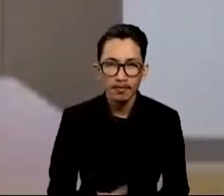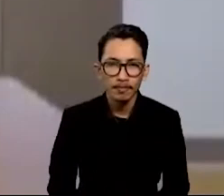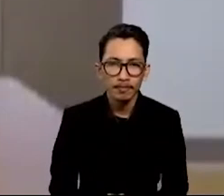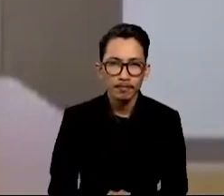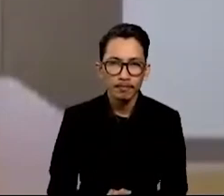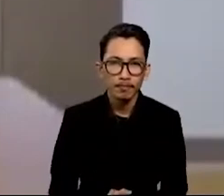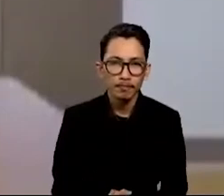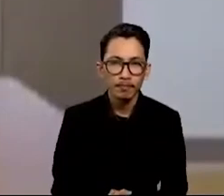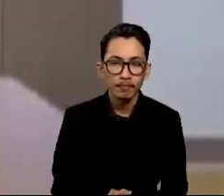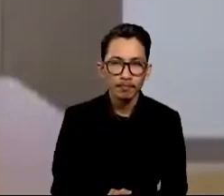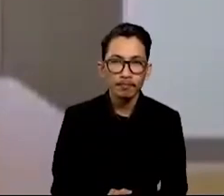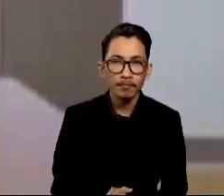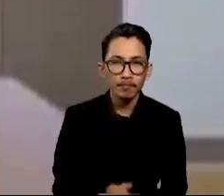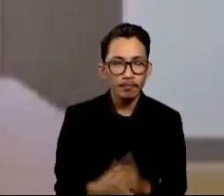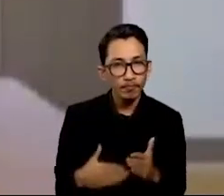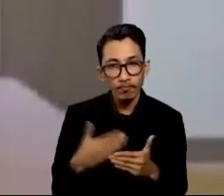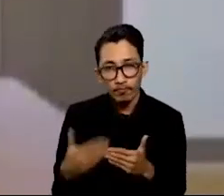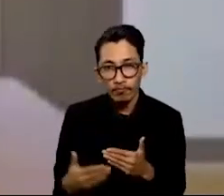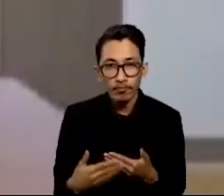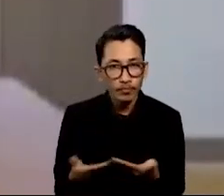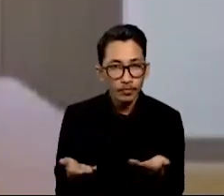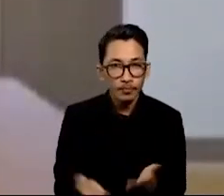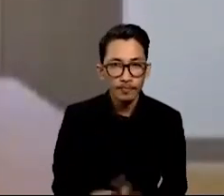Pak. Langsung Pak, diteruskan. Baik.